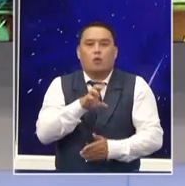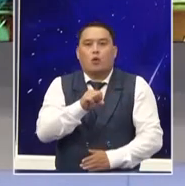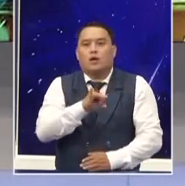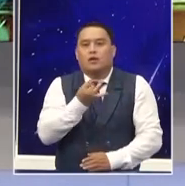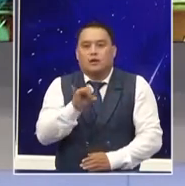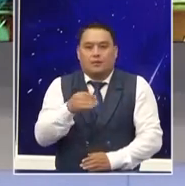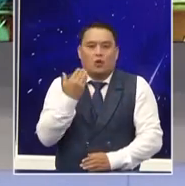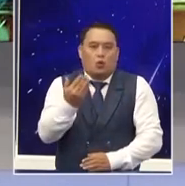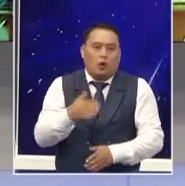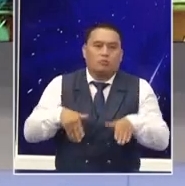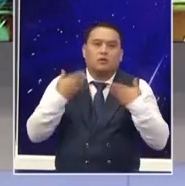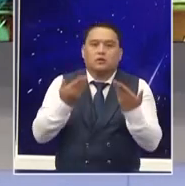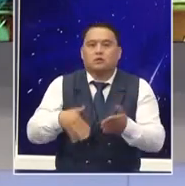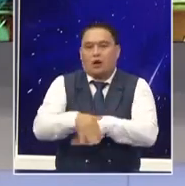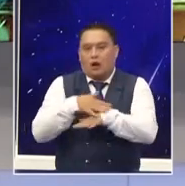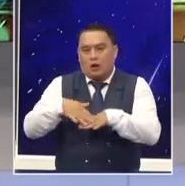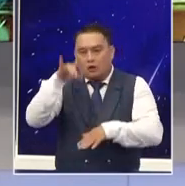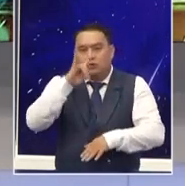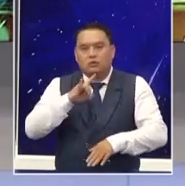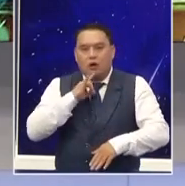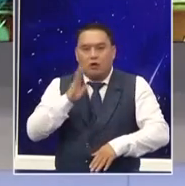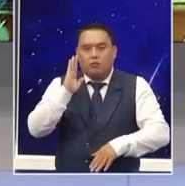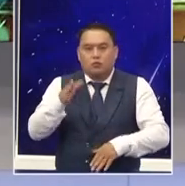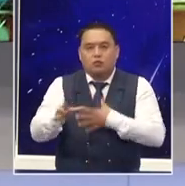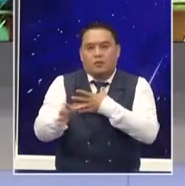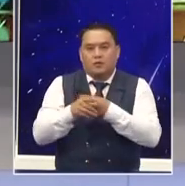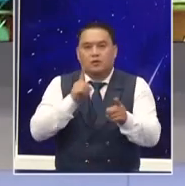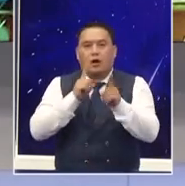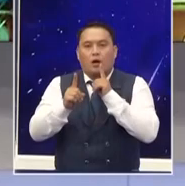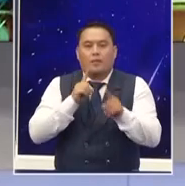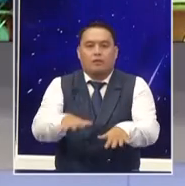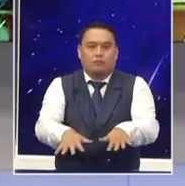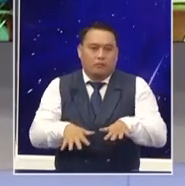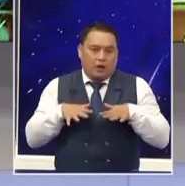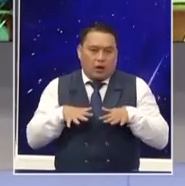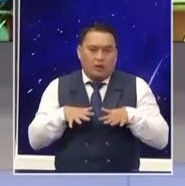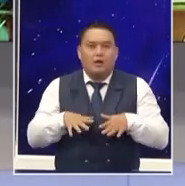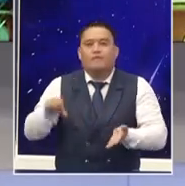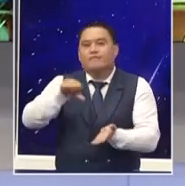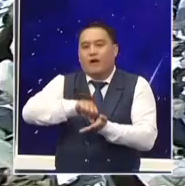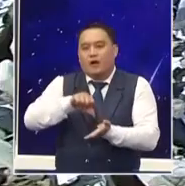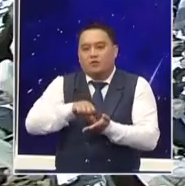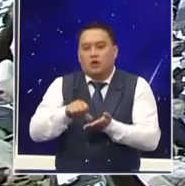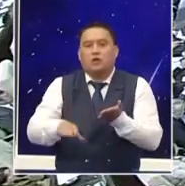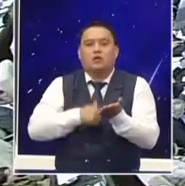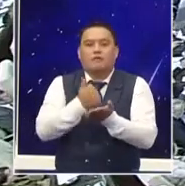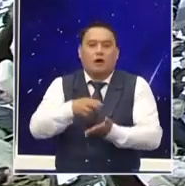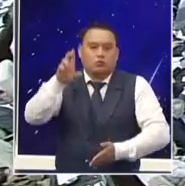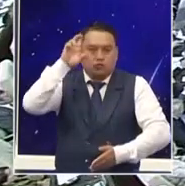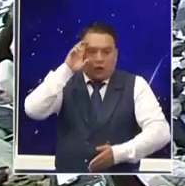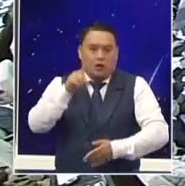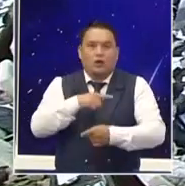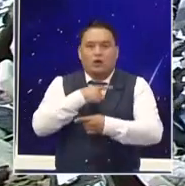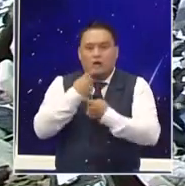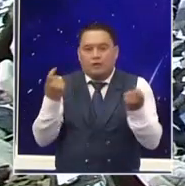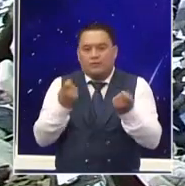Берик Уали. Обращение к гражданам республики состоится на совместном заседании обоих палат парламента. В ходе выступления лидер государства